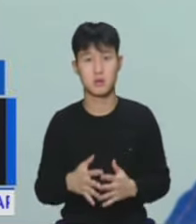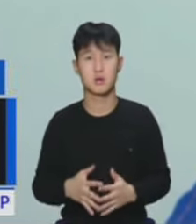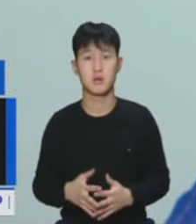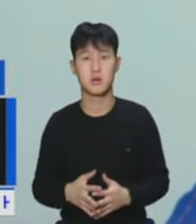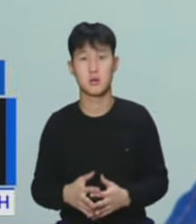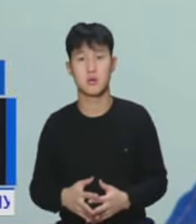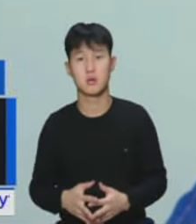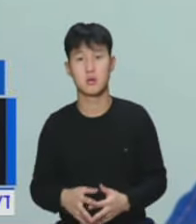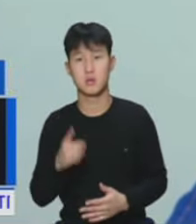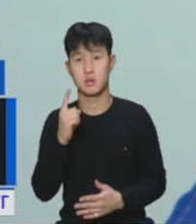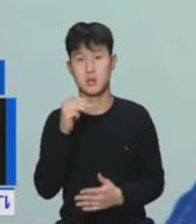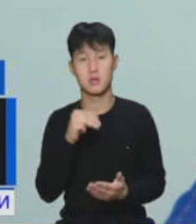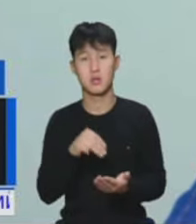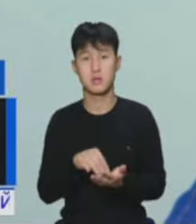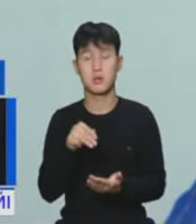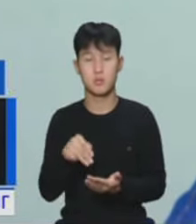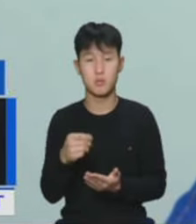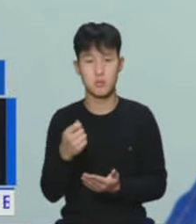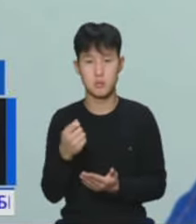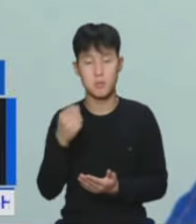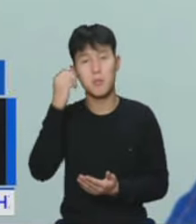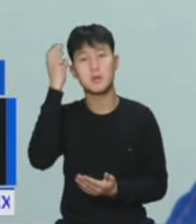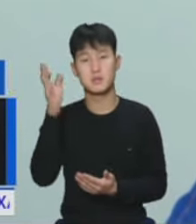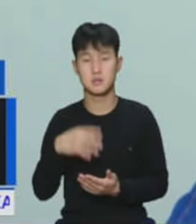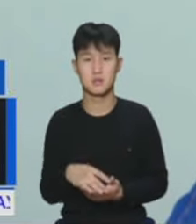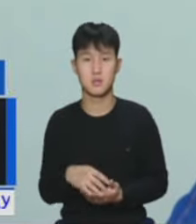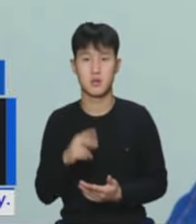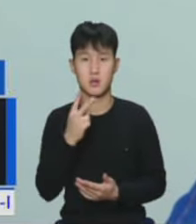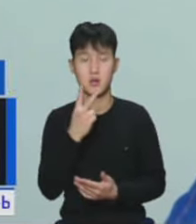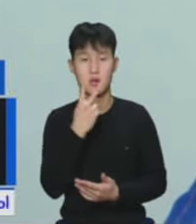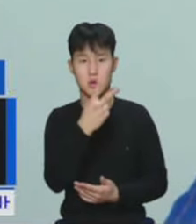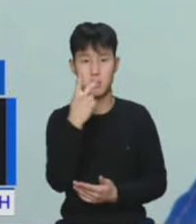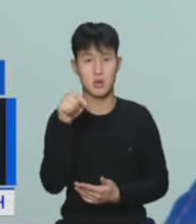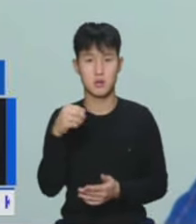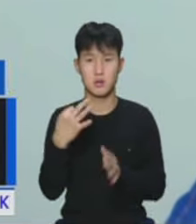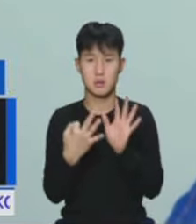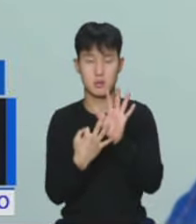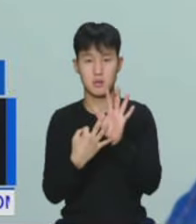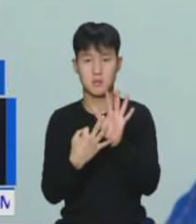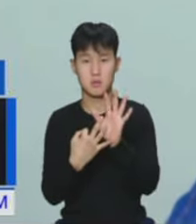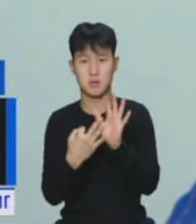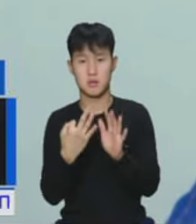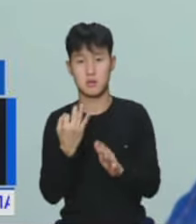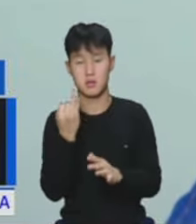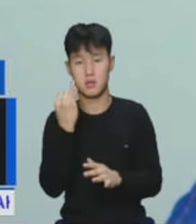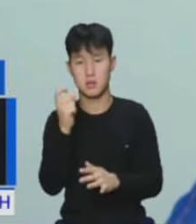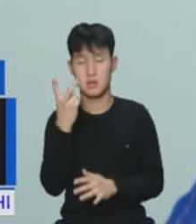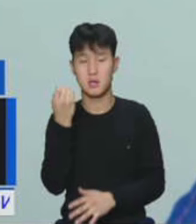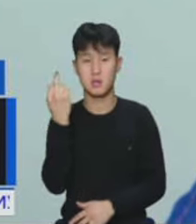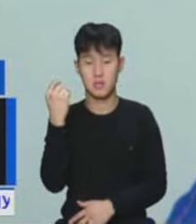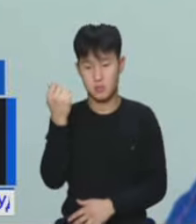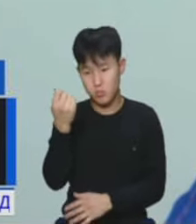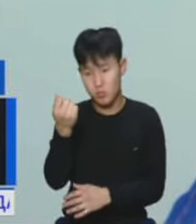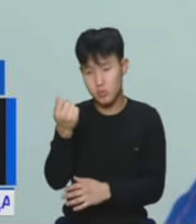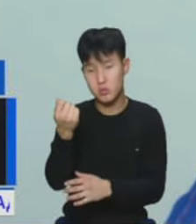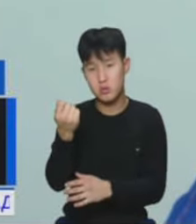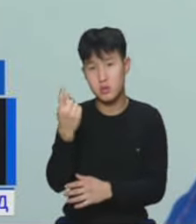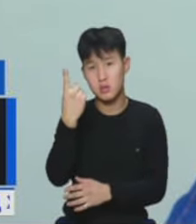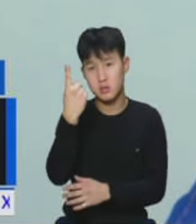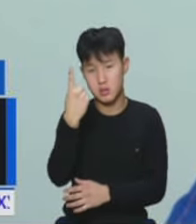Тэр бүм. За тэрийг би марччих. Тэгэхээр 22.8 их найд тэр мөнгнөөс